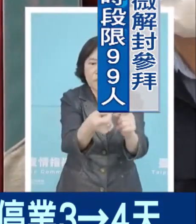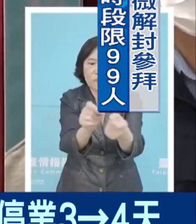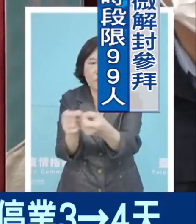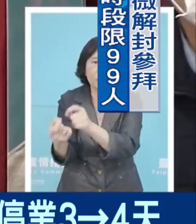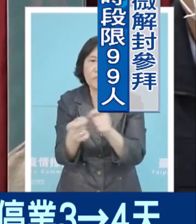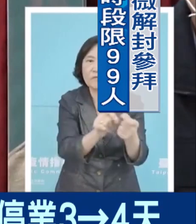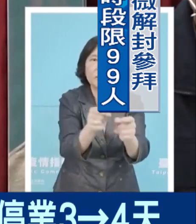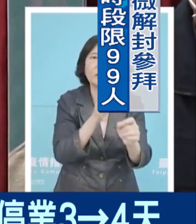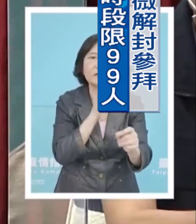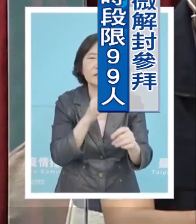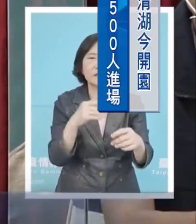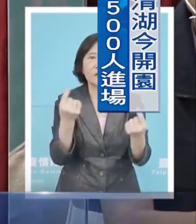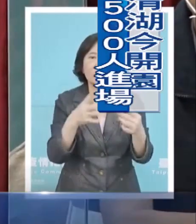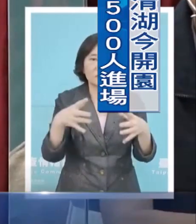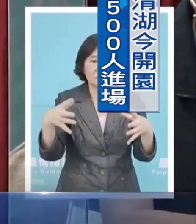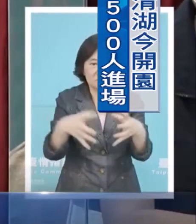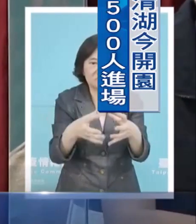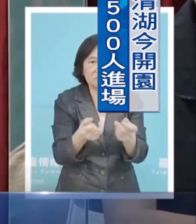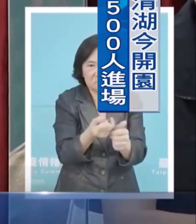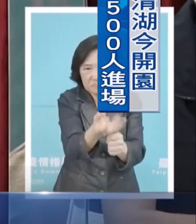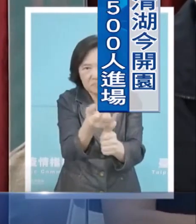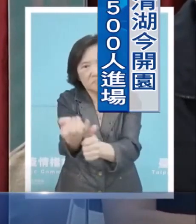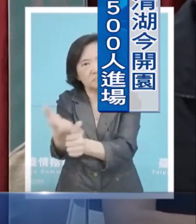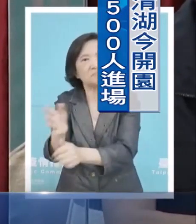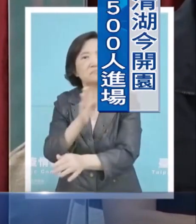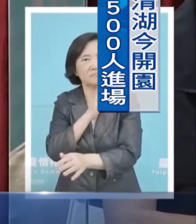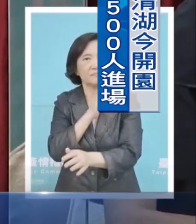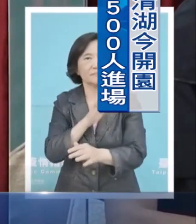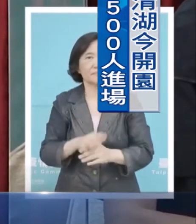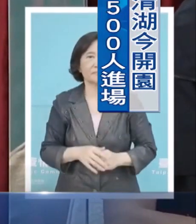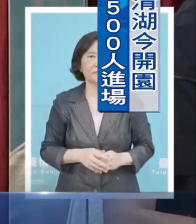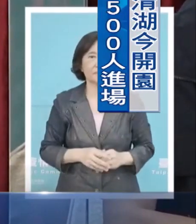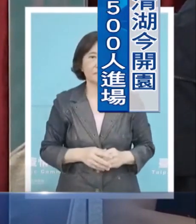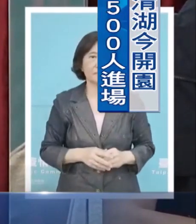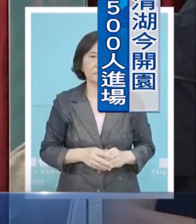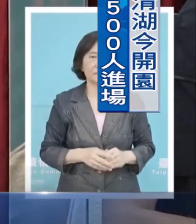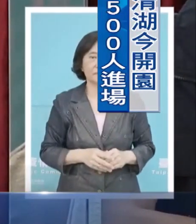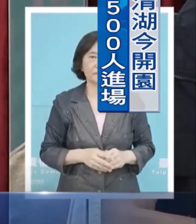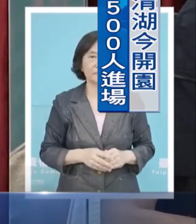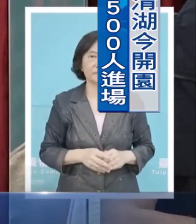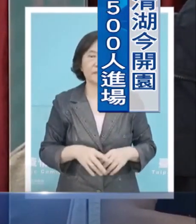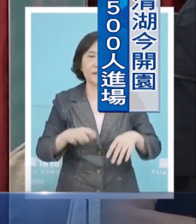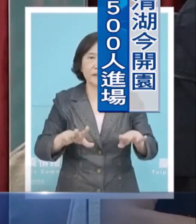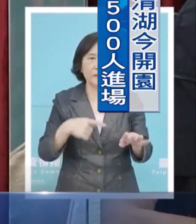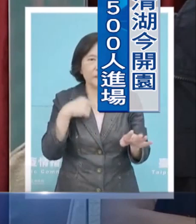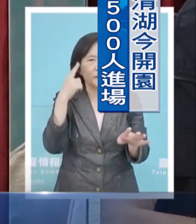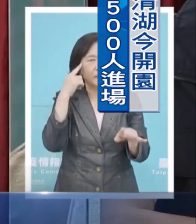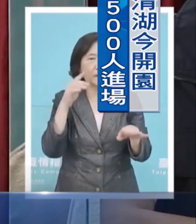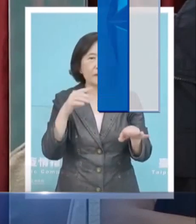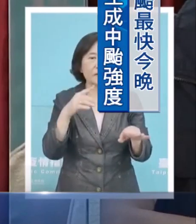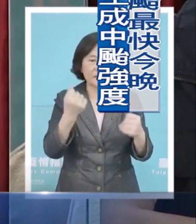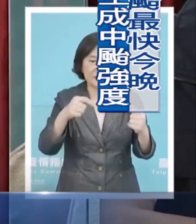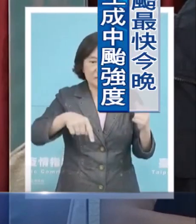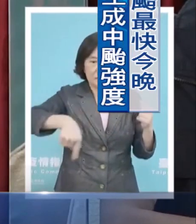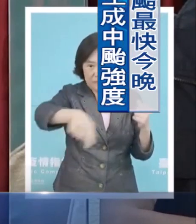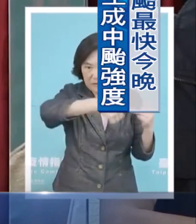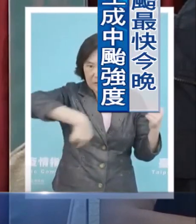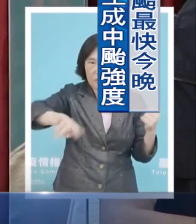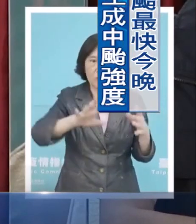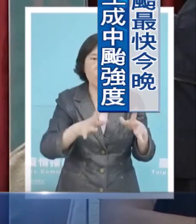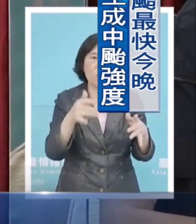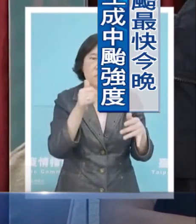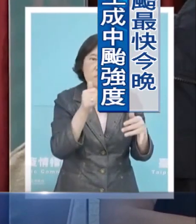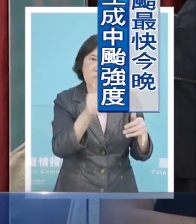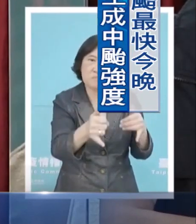应该是类似群聚的状况，所以目前为止，我们认为说它应该还是在这个场域可能有互相的感染